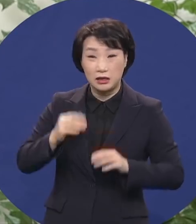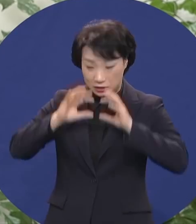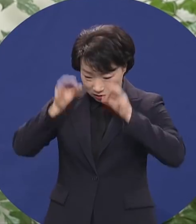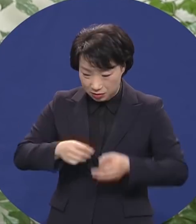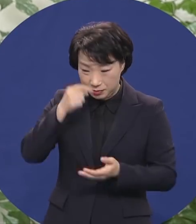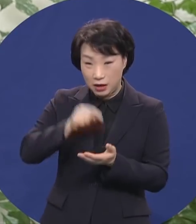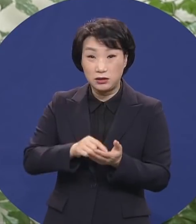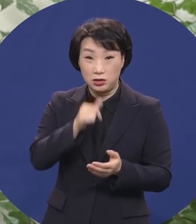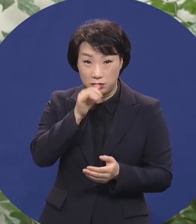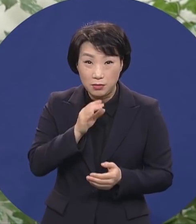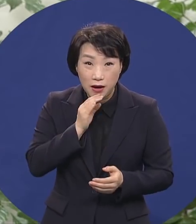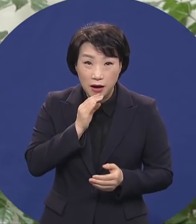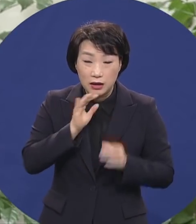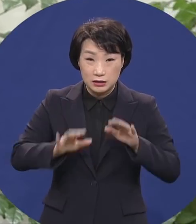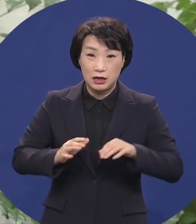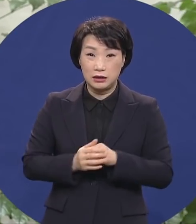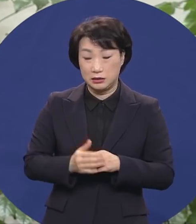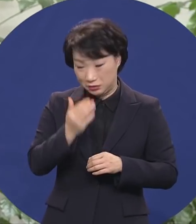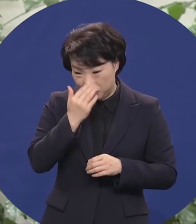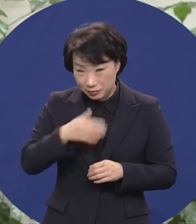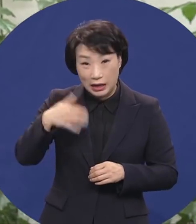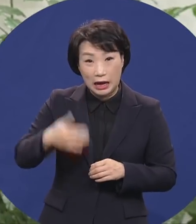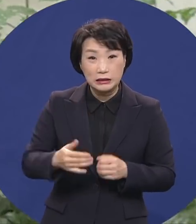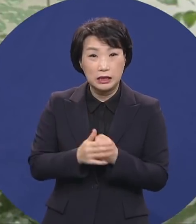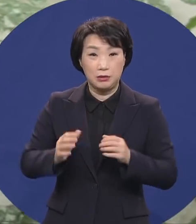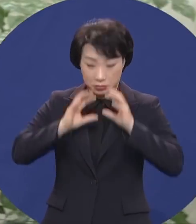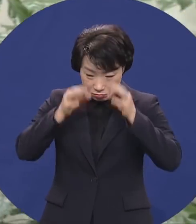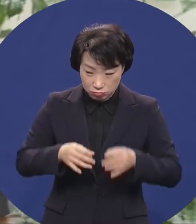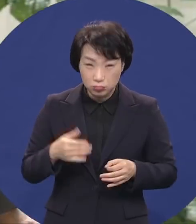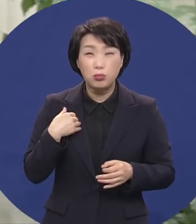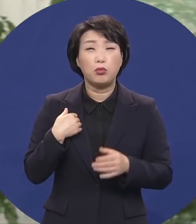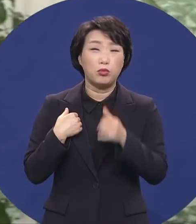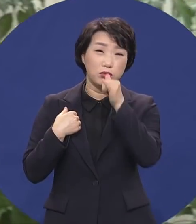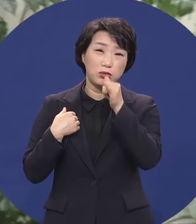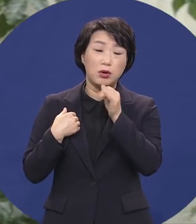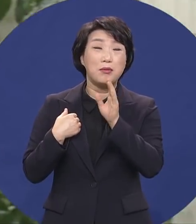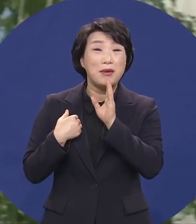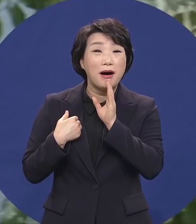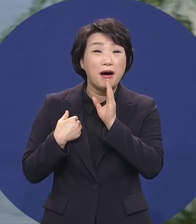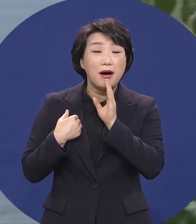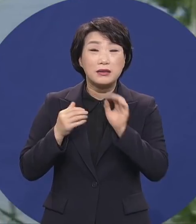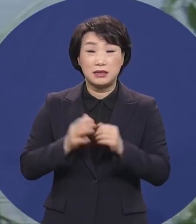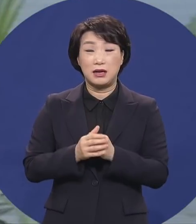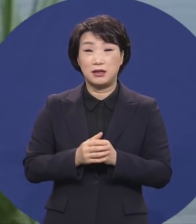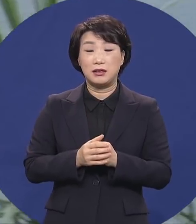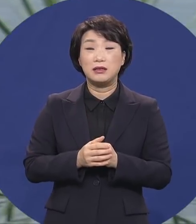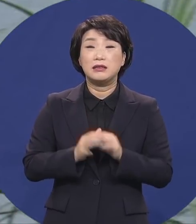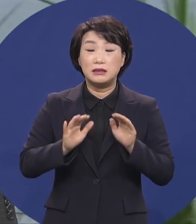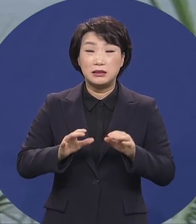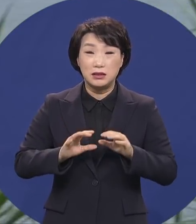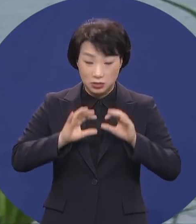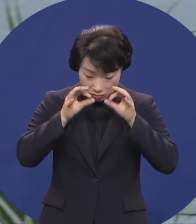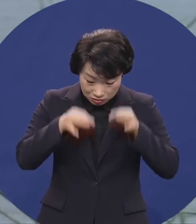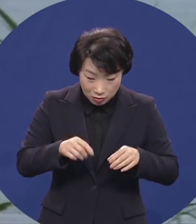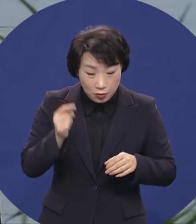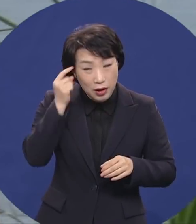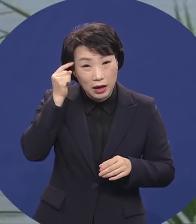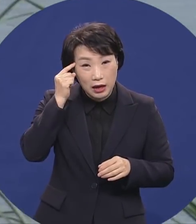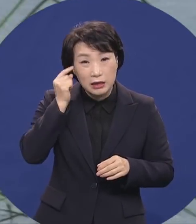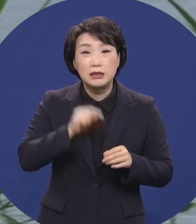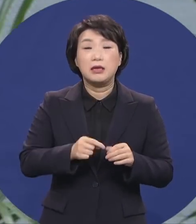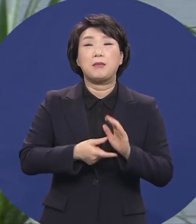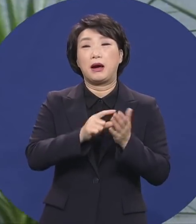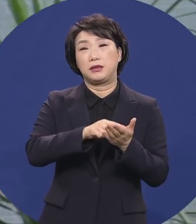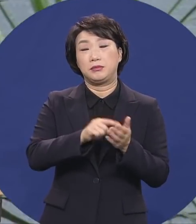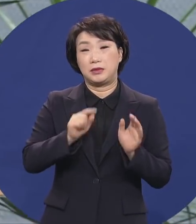내가 안 없어지니까 내가 안 보여. 그만큼이 뭐냐? 그만큼이 주님을 잊어버리고 살고